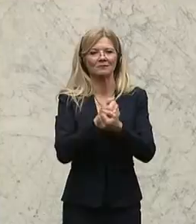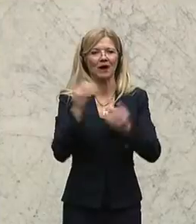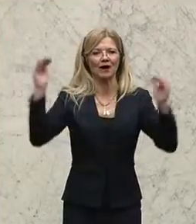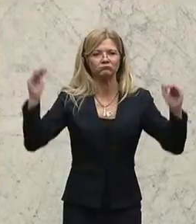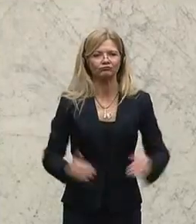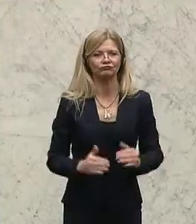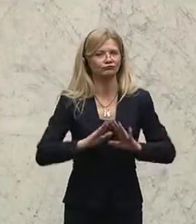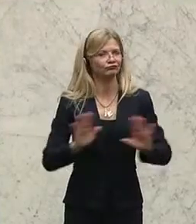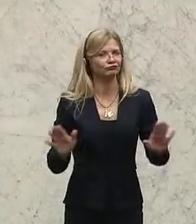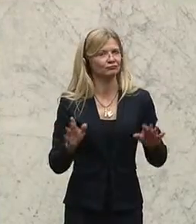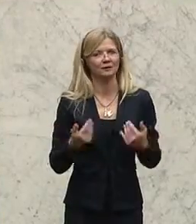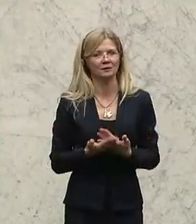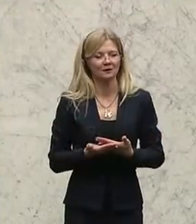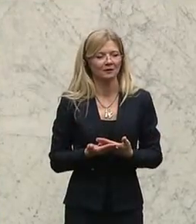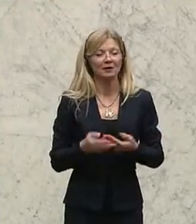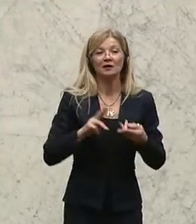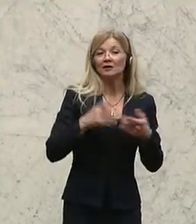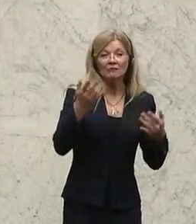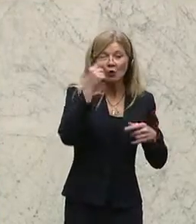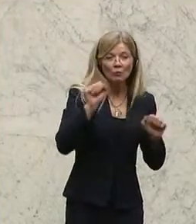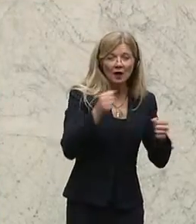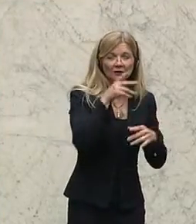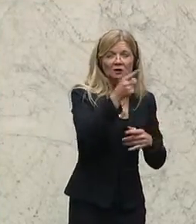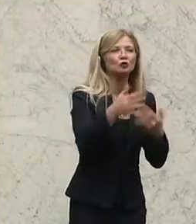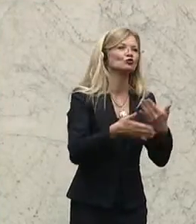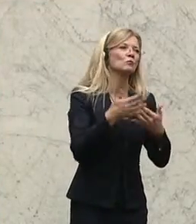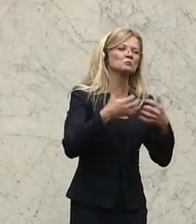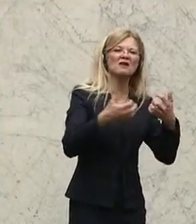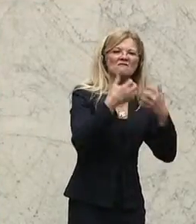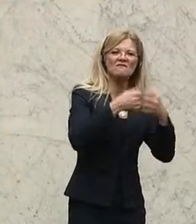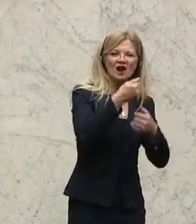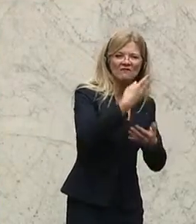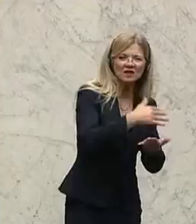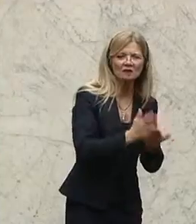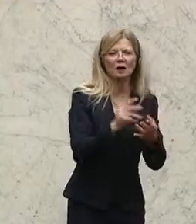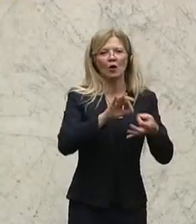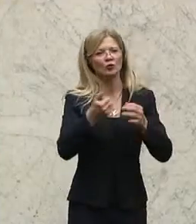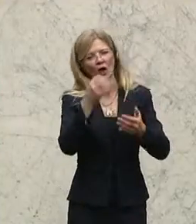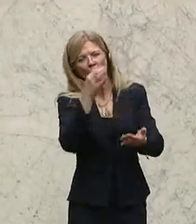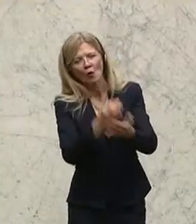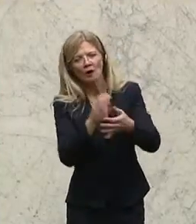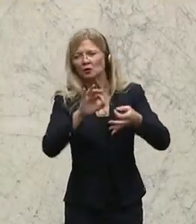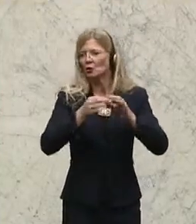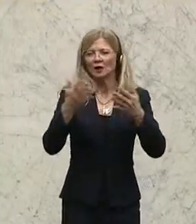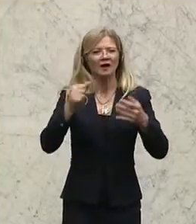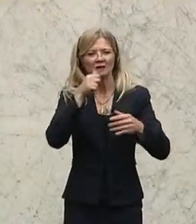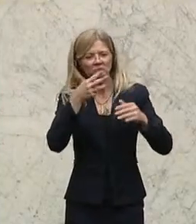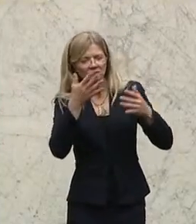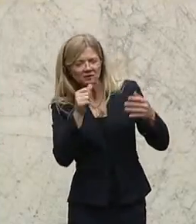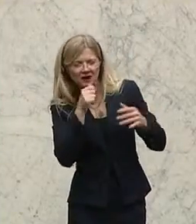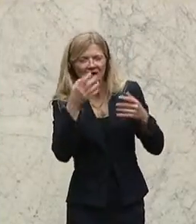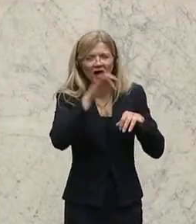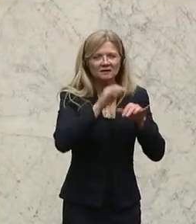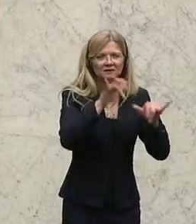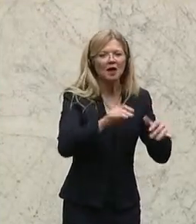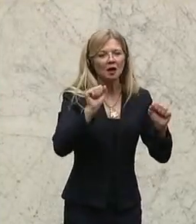Ich kann doch in einem Tal im Waldviertel oder in einem Ort im Waldviertel oder in einer Region, die unterversorgt ist, natürlich hergehen als Kommune und sagen, passt auf,